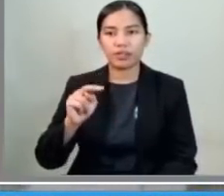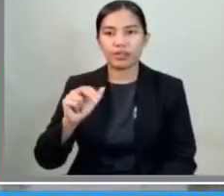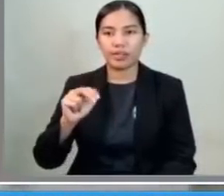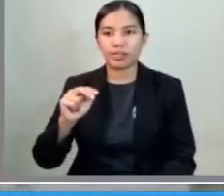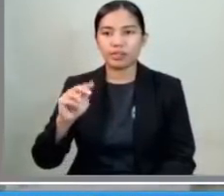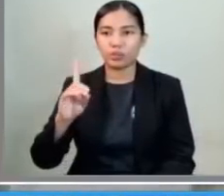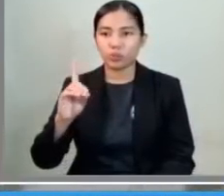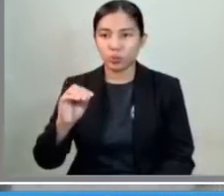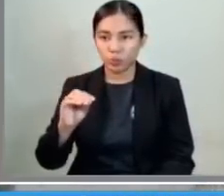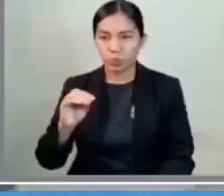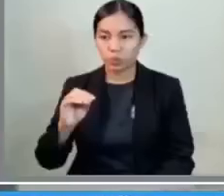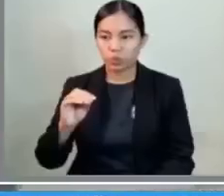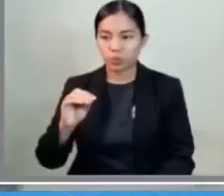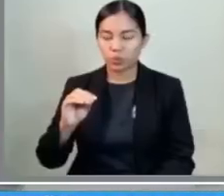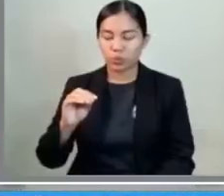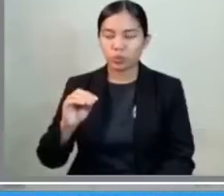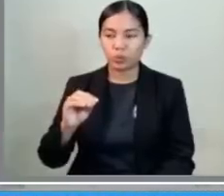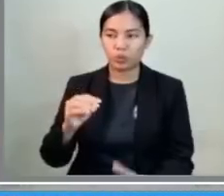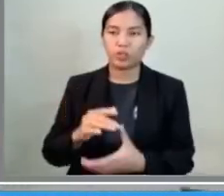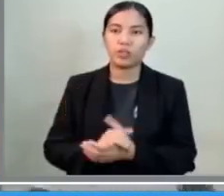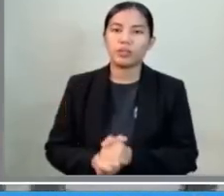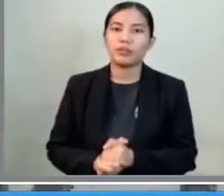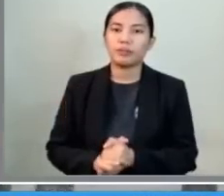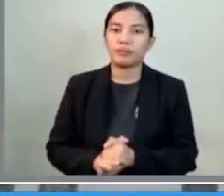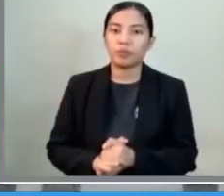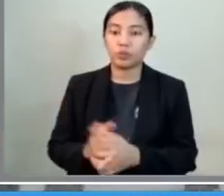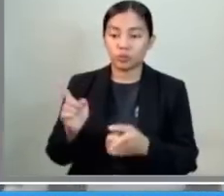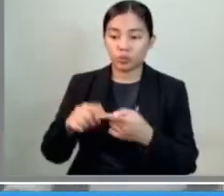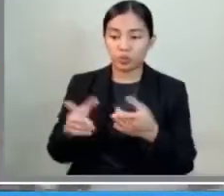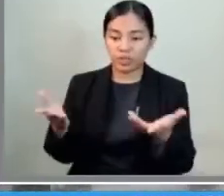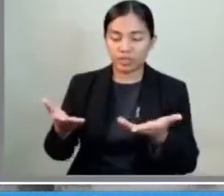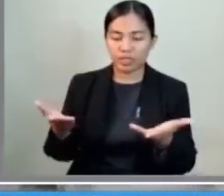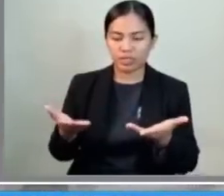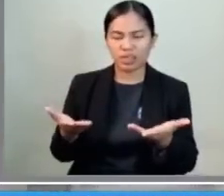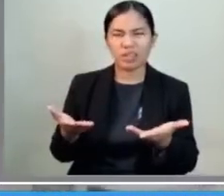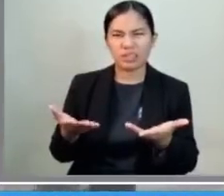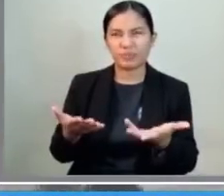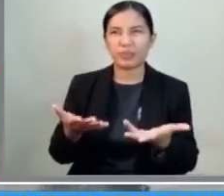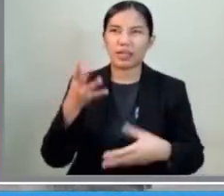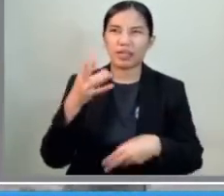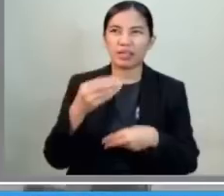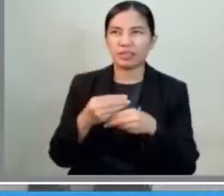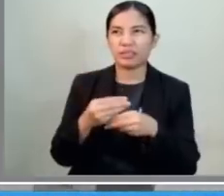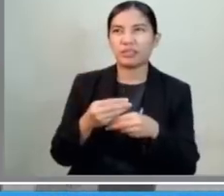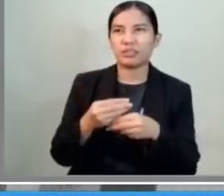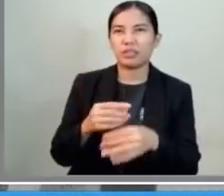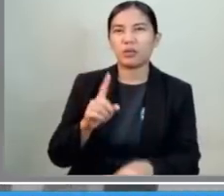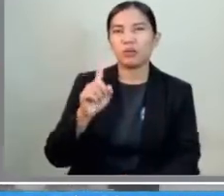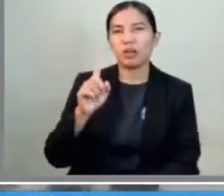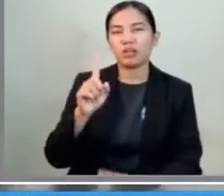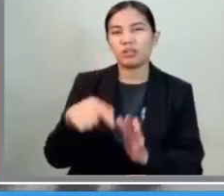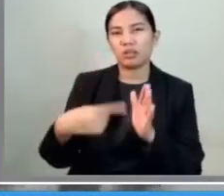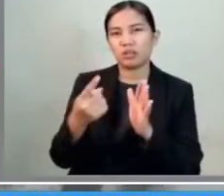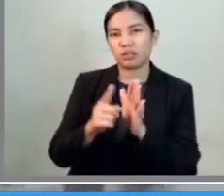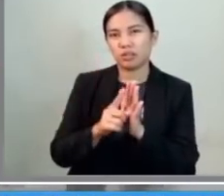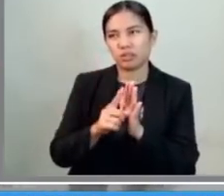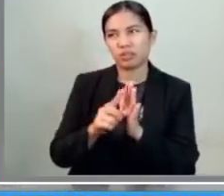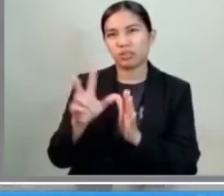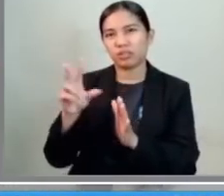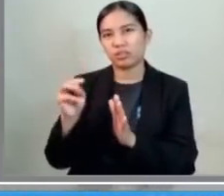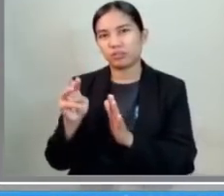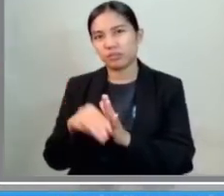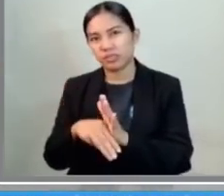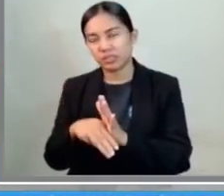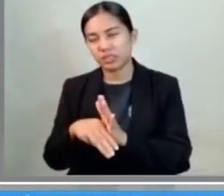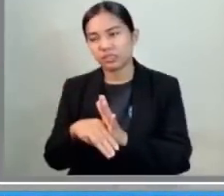area, ay meron pong dagdag na mga 1.5 hours to 2 hours na pagbiyahe po nila, no? So kung mas mababa po sana